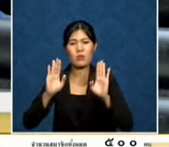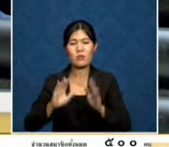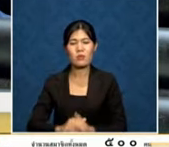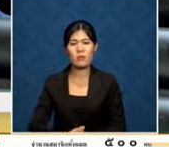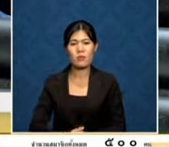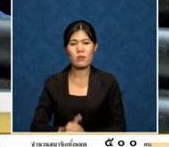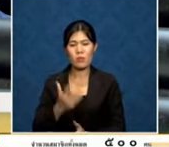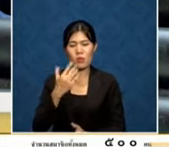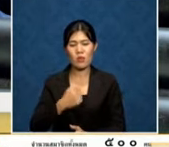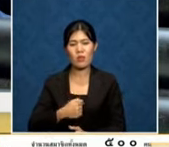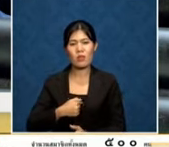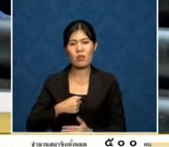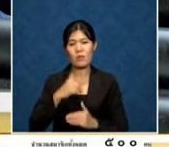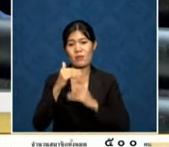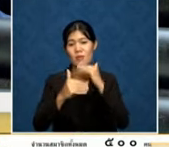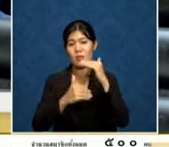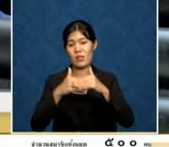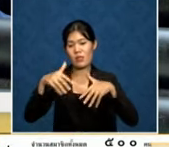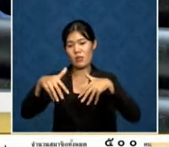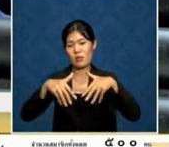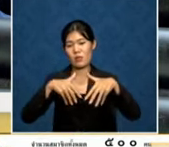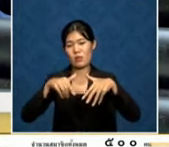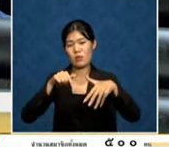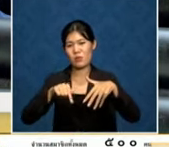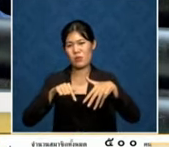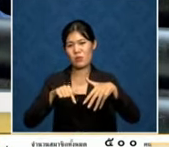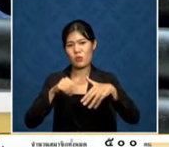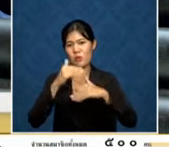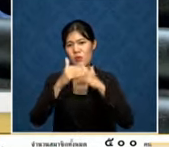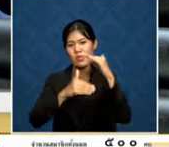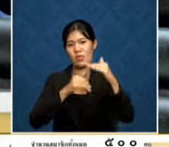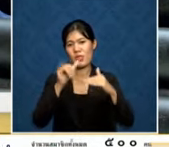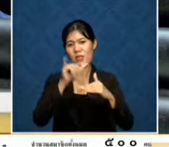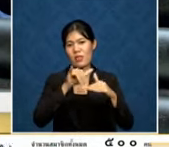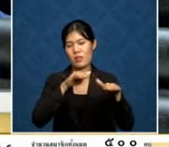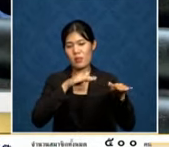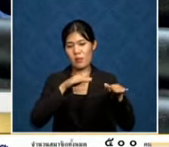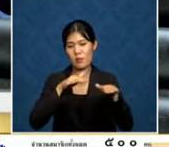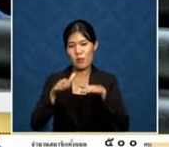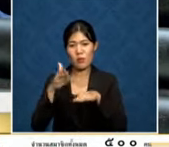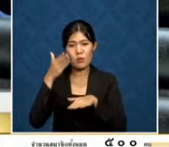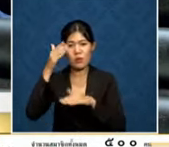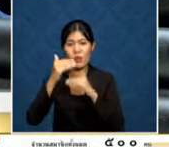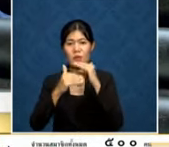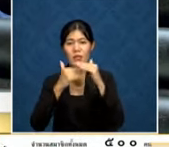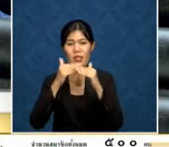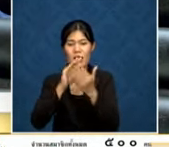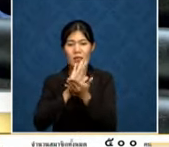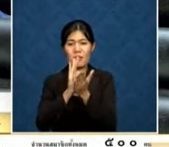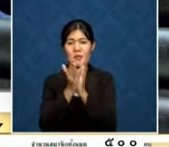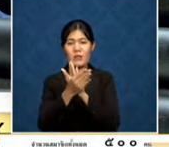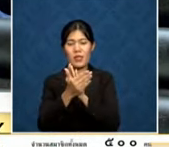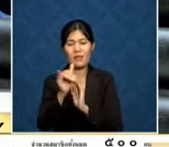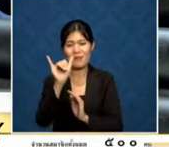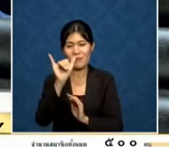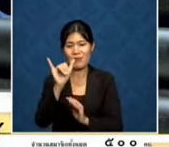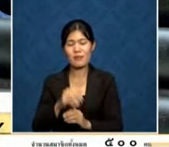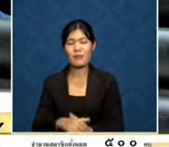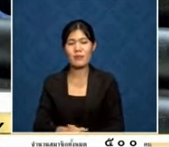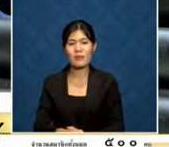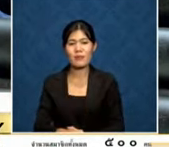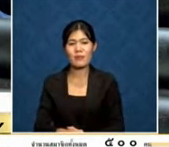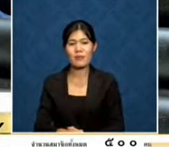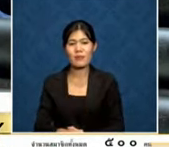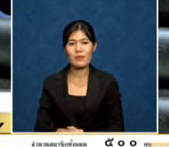ยังไม่ได้พัฒนาประชากรให้พร้อมต่อการแข่งขันและการเปลี่ยนแปลงและ